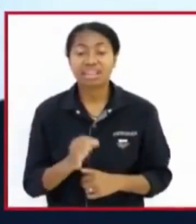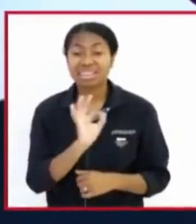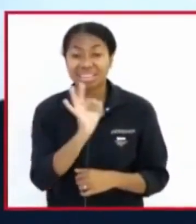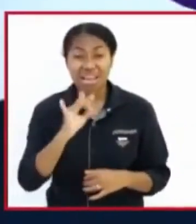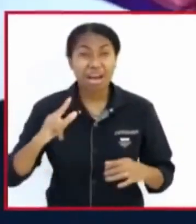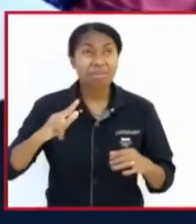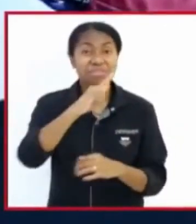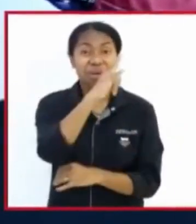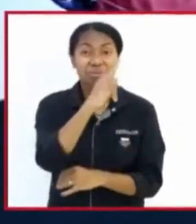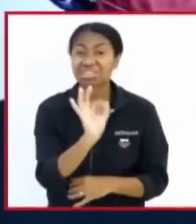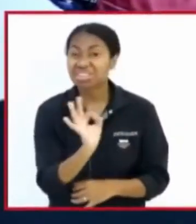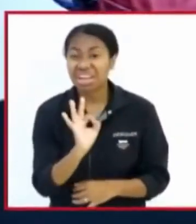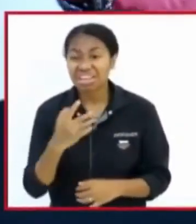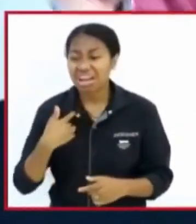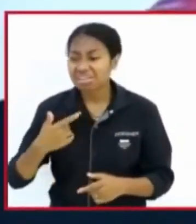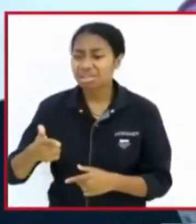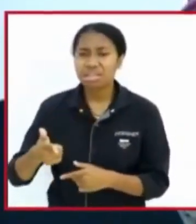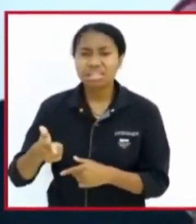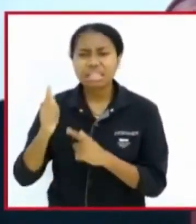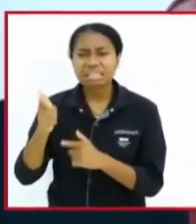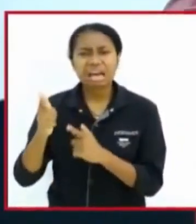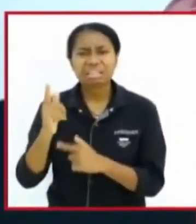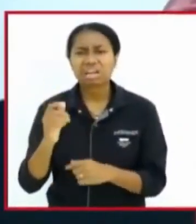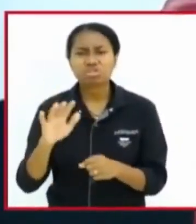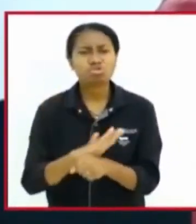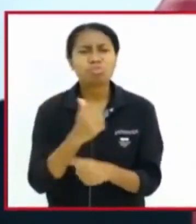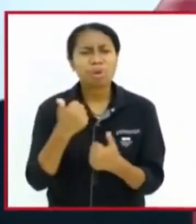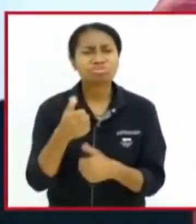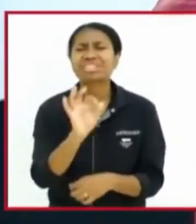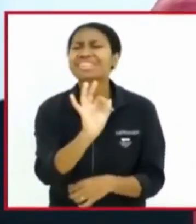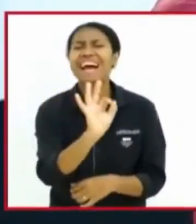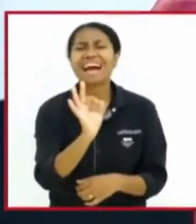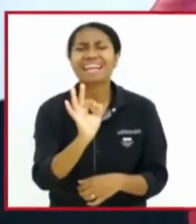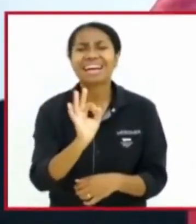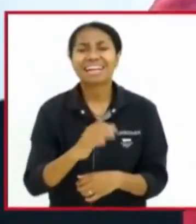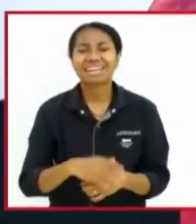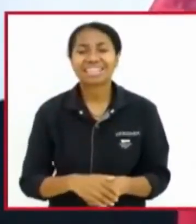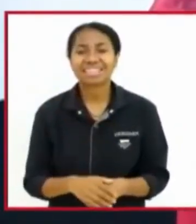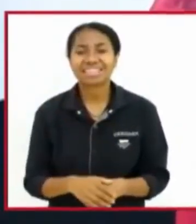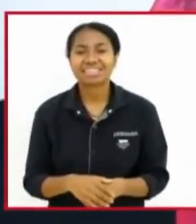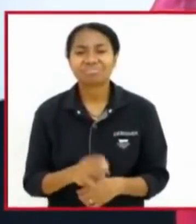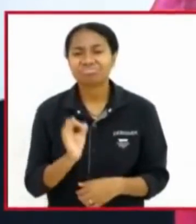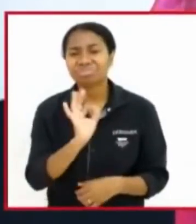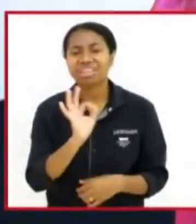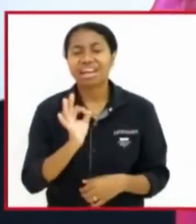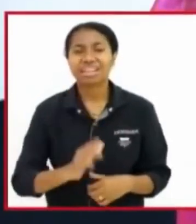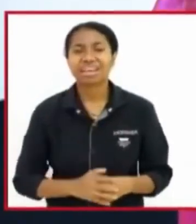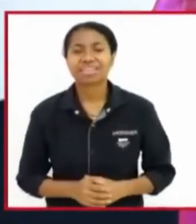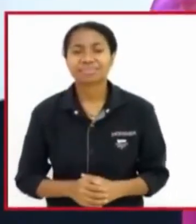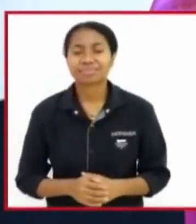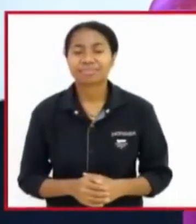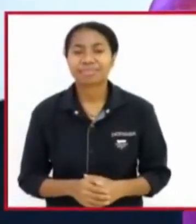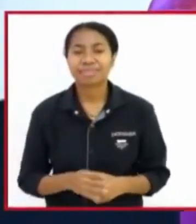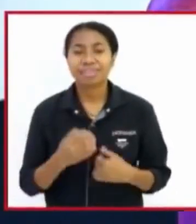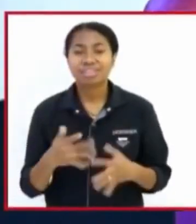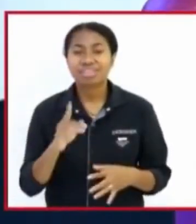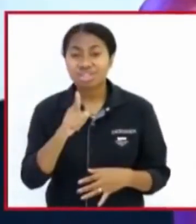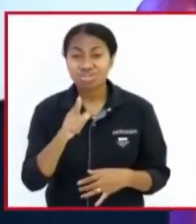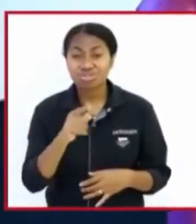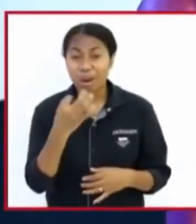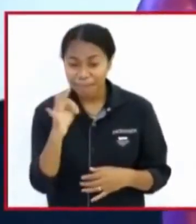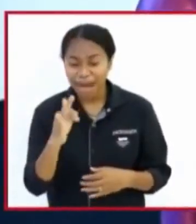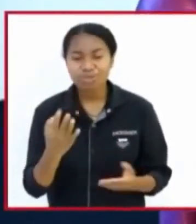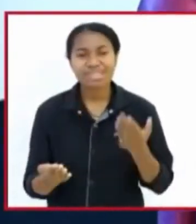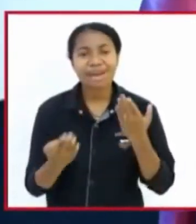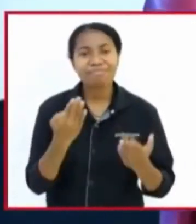tanpa perbekalan senjata yang cukup bagus sekarang maribaulat baku lipat di darat Nah itu baru seimbang